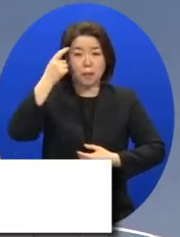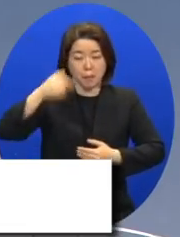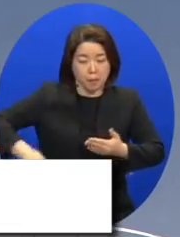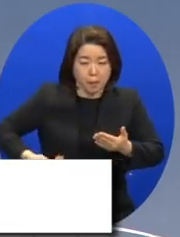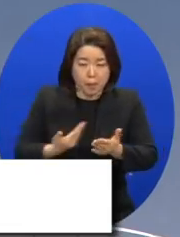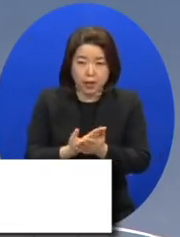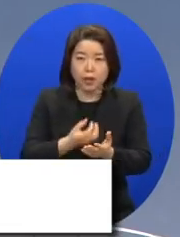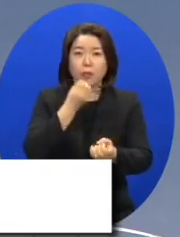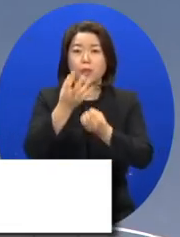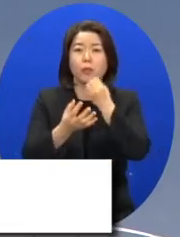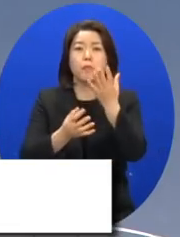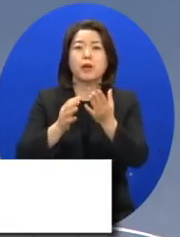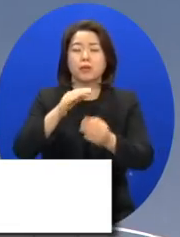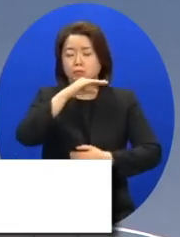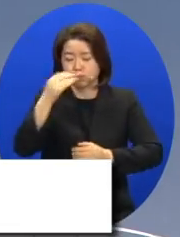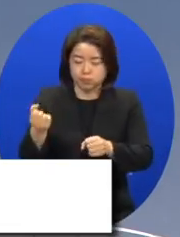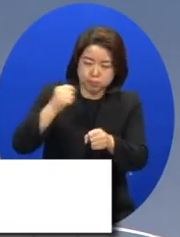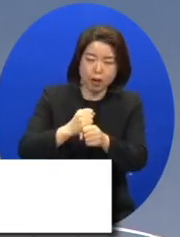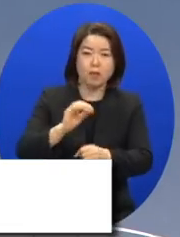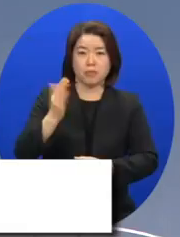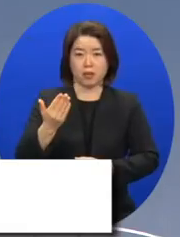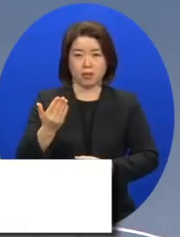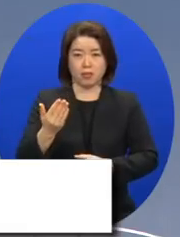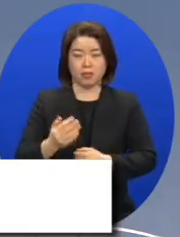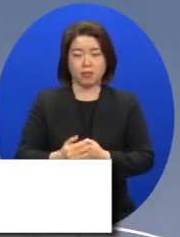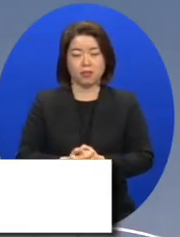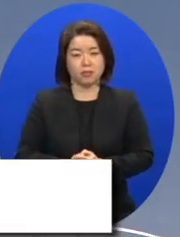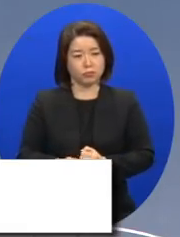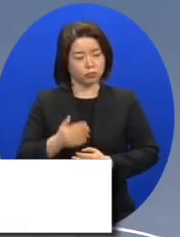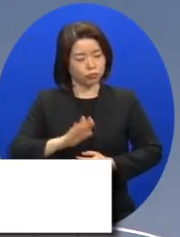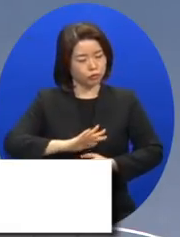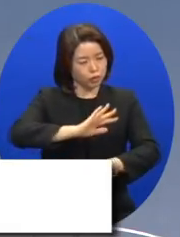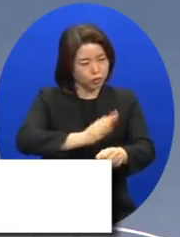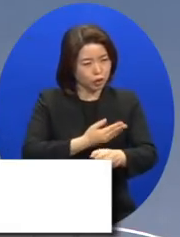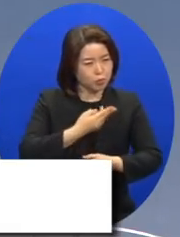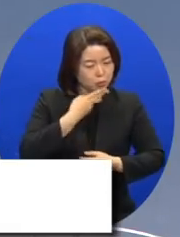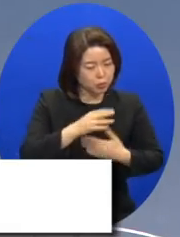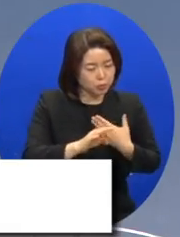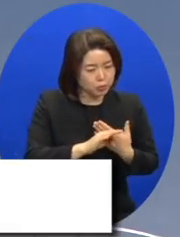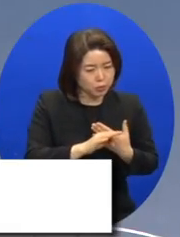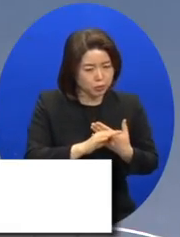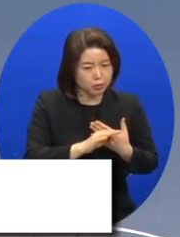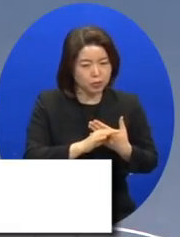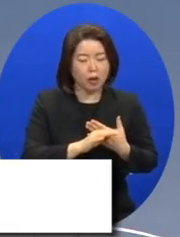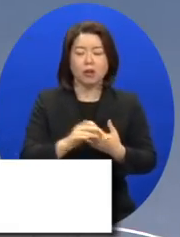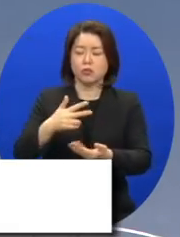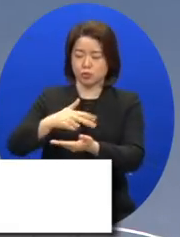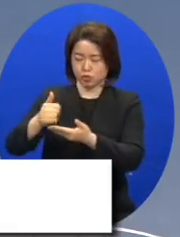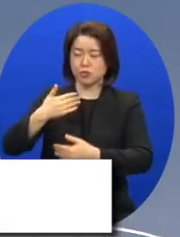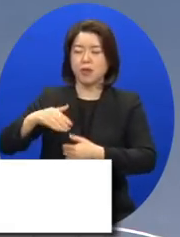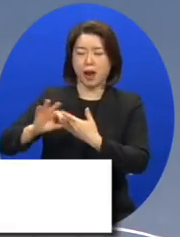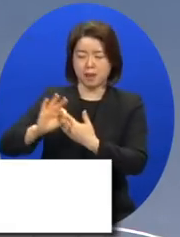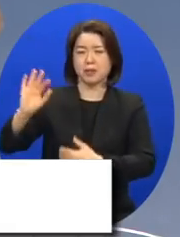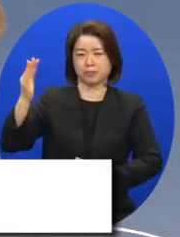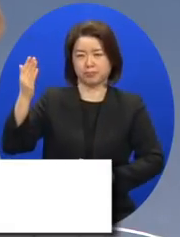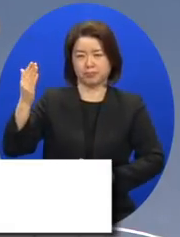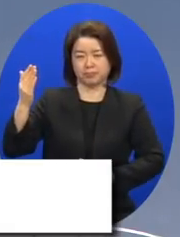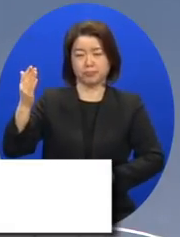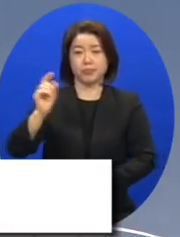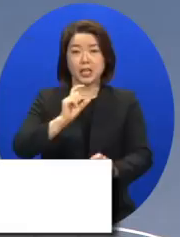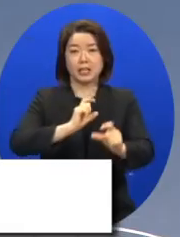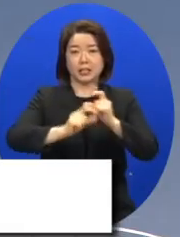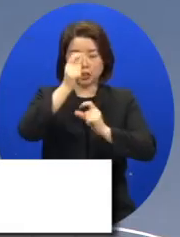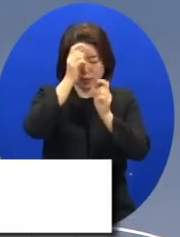그런 잘못이 없으면 그러면 주님이 아시면 그 친 거죠 더 기도하게 되고